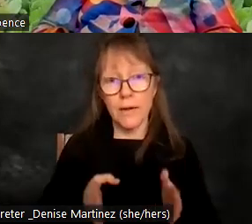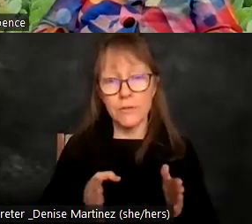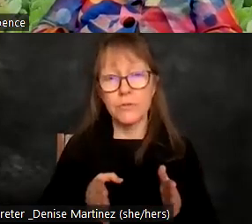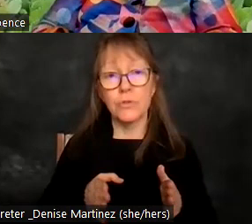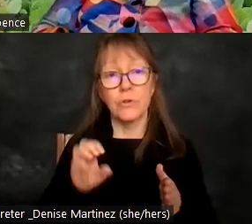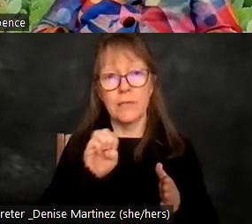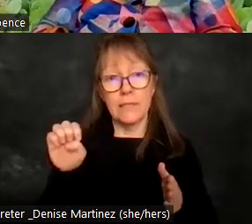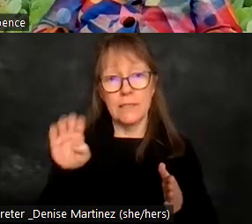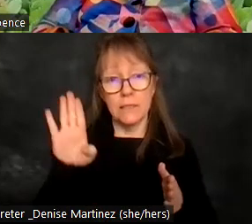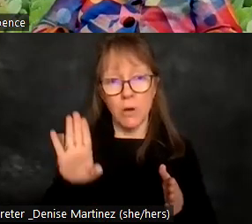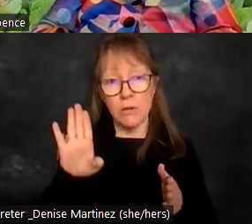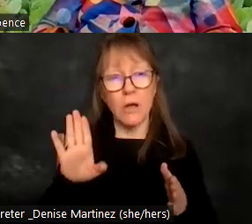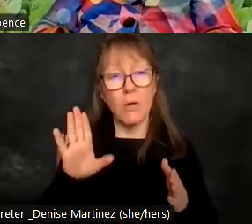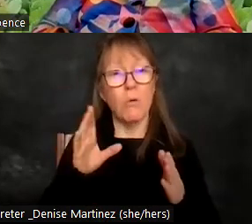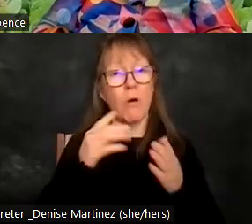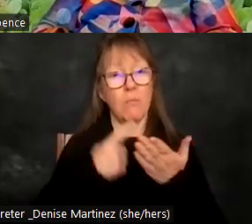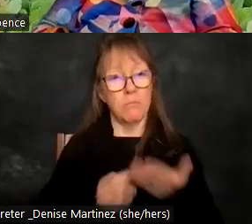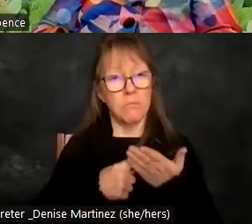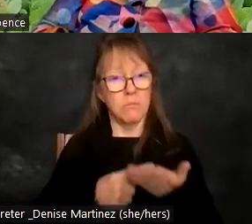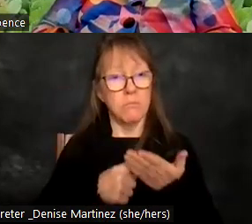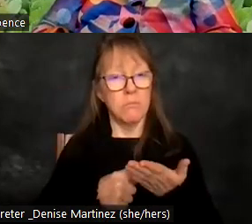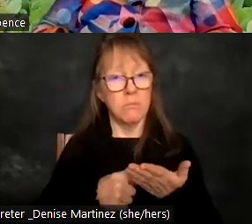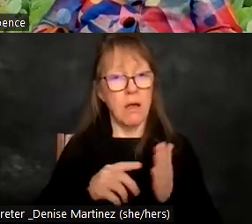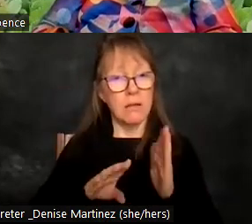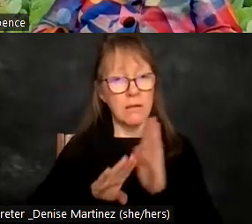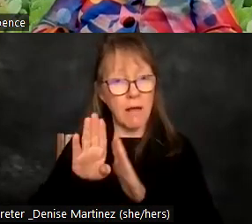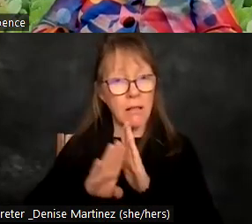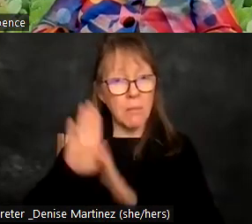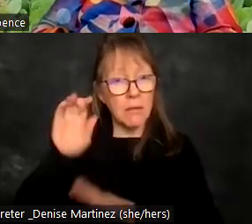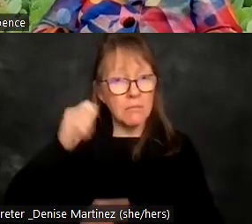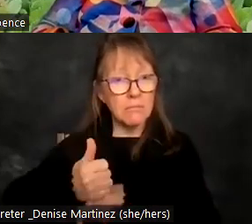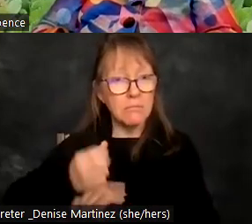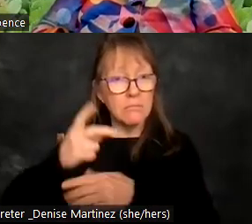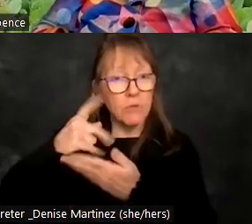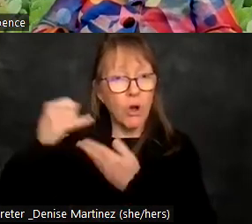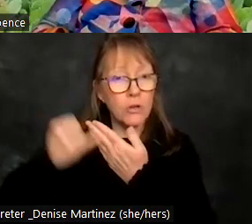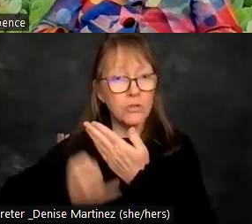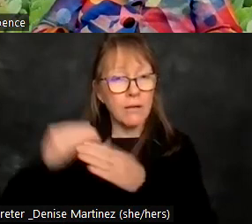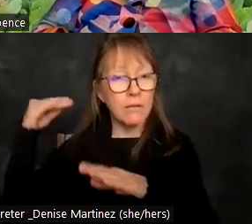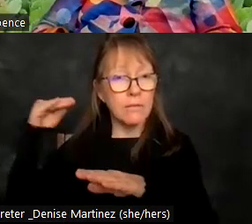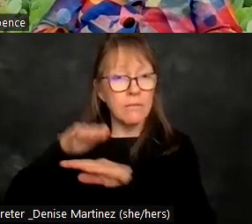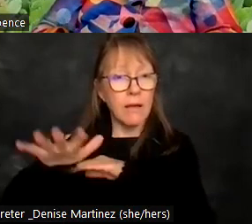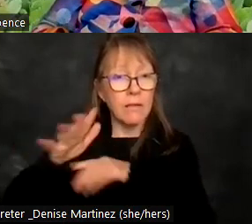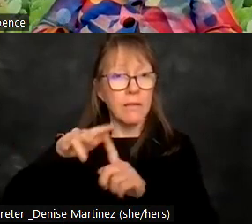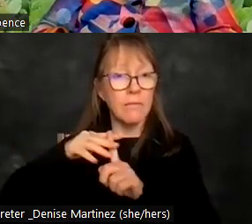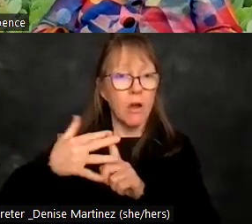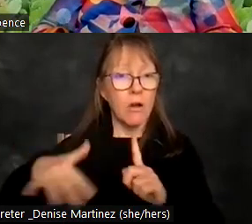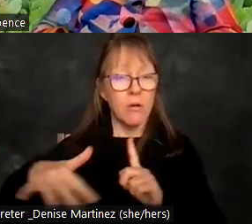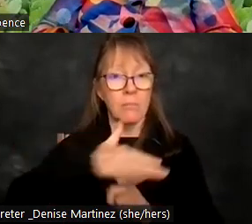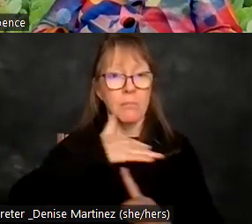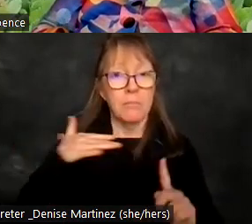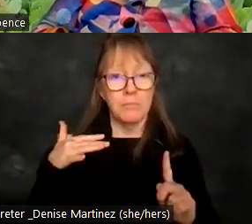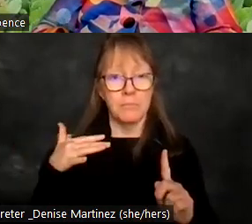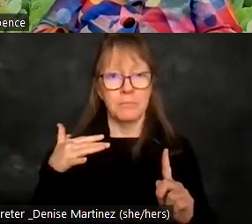Organisé dans la zone Est Boston. Moi, je travaille dans un projet de développement qui affecte l'environnement. C'est ça